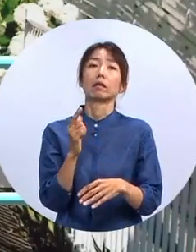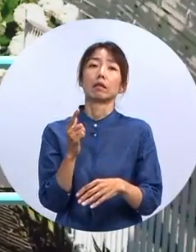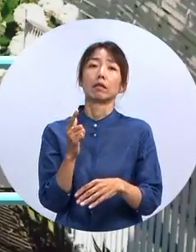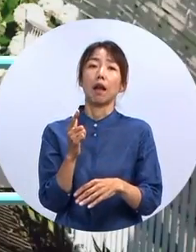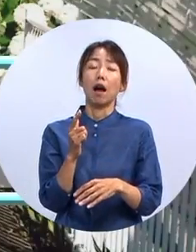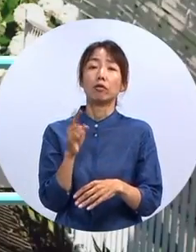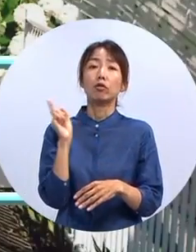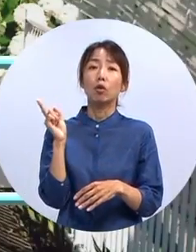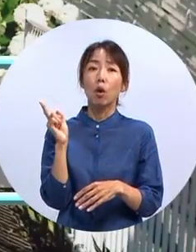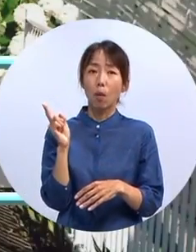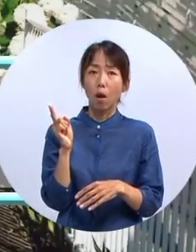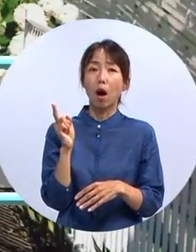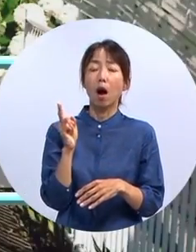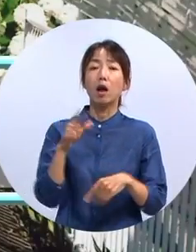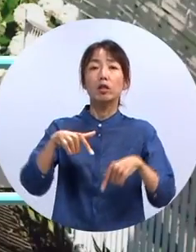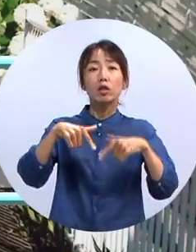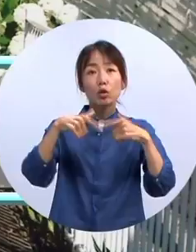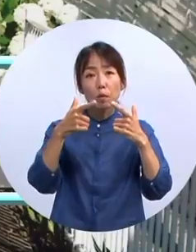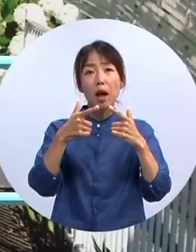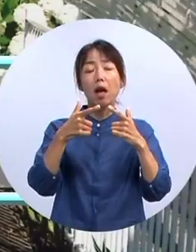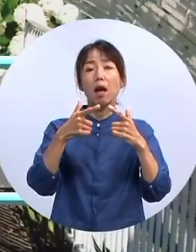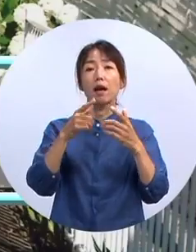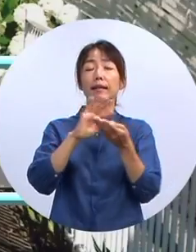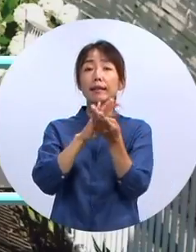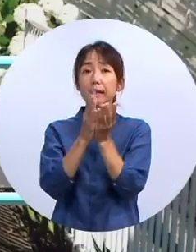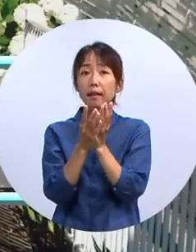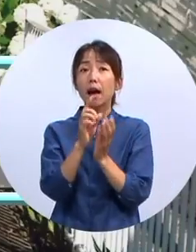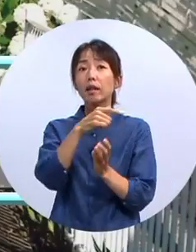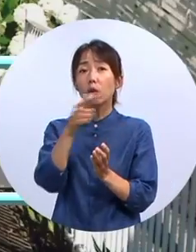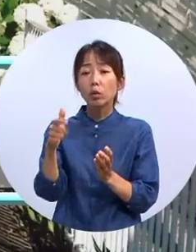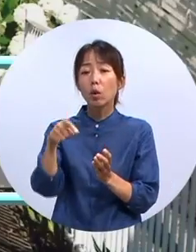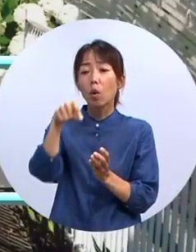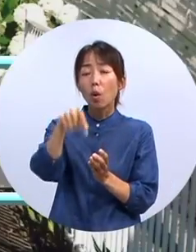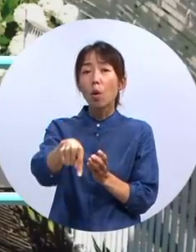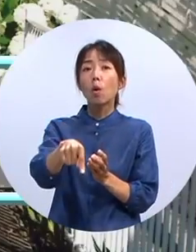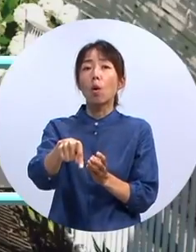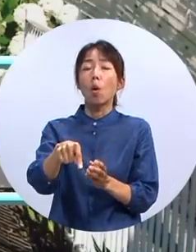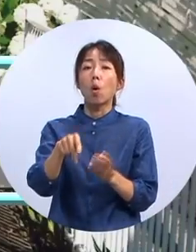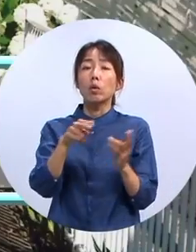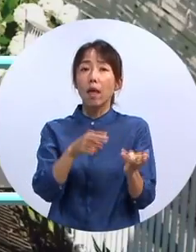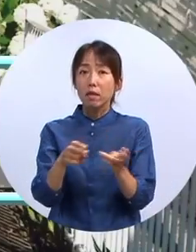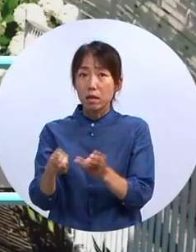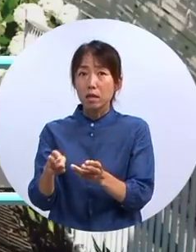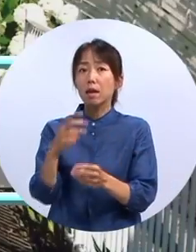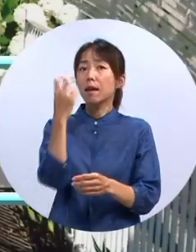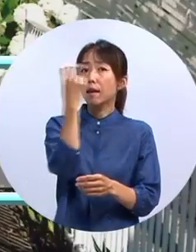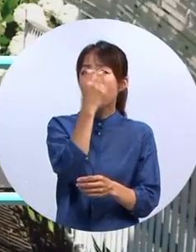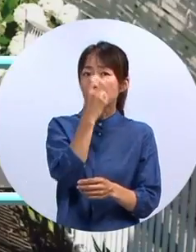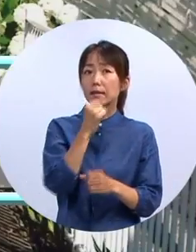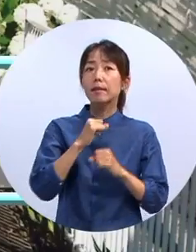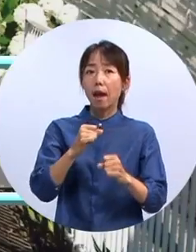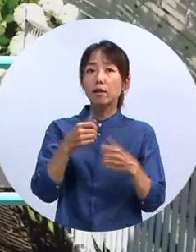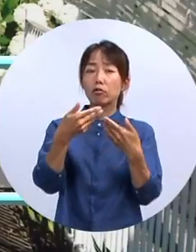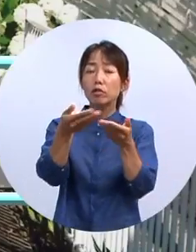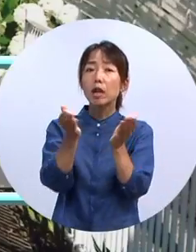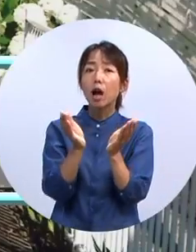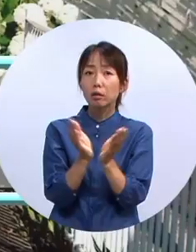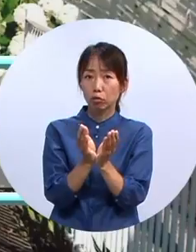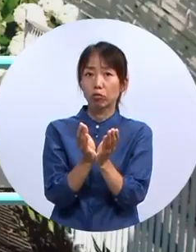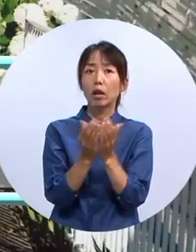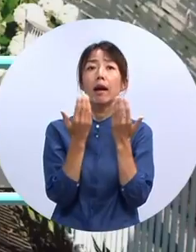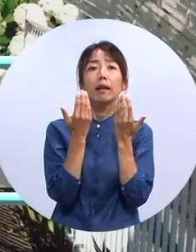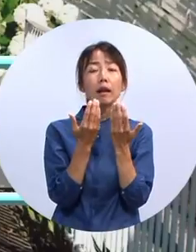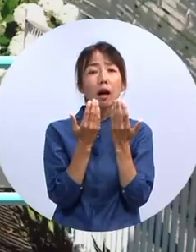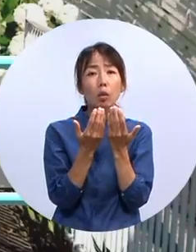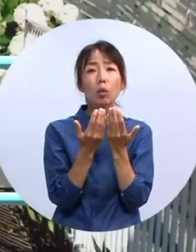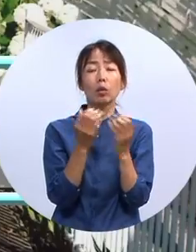樹木、樹林、生垣、花壇などを設置または管理している学校や自治会、事業所や工場など